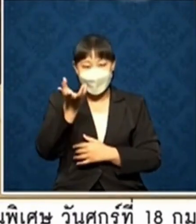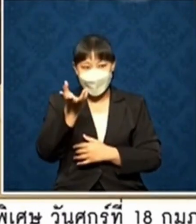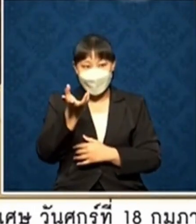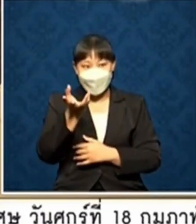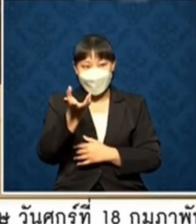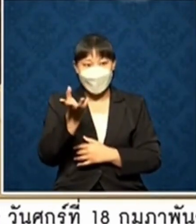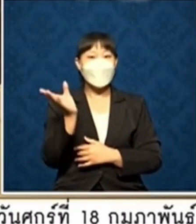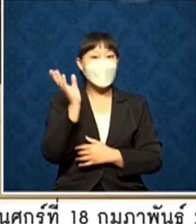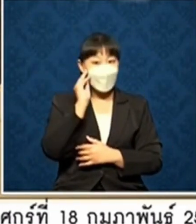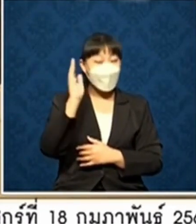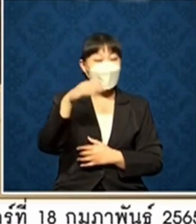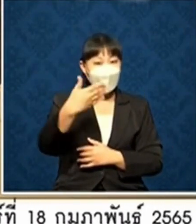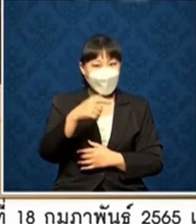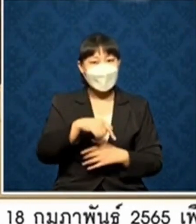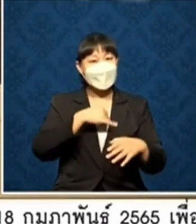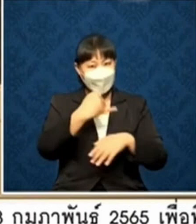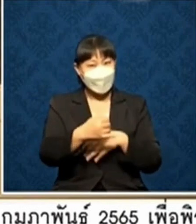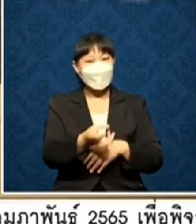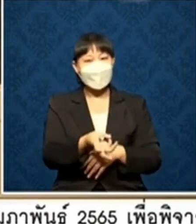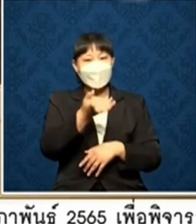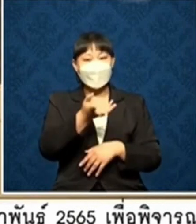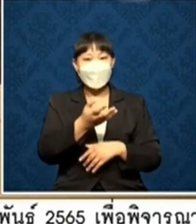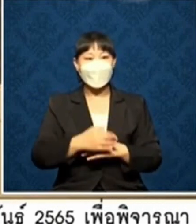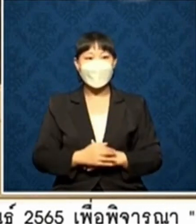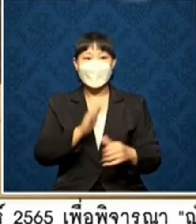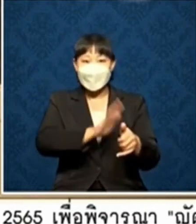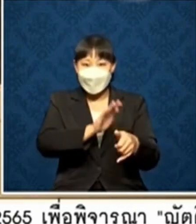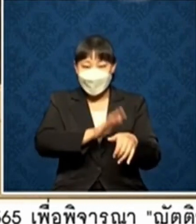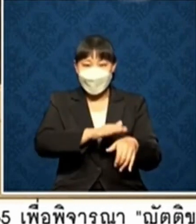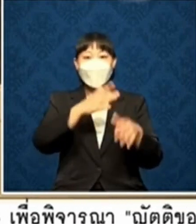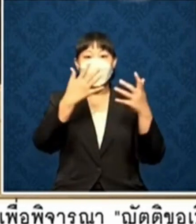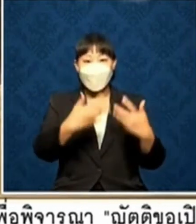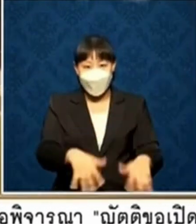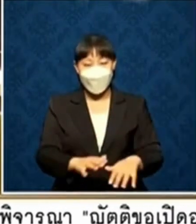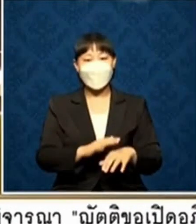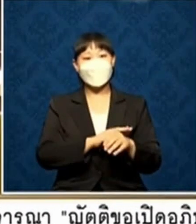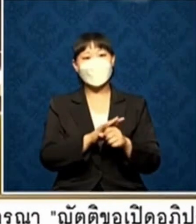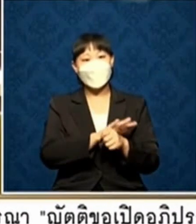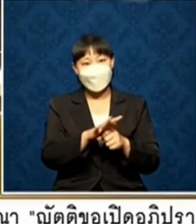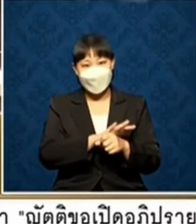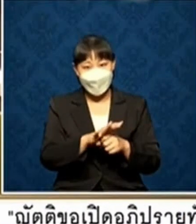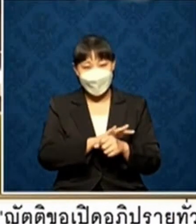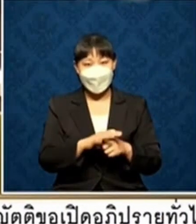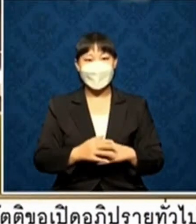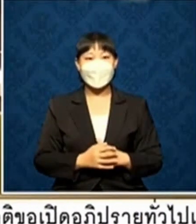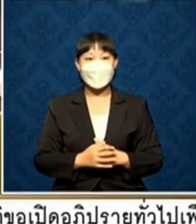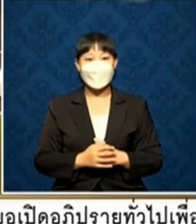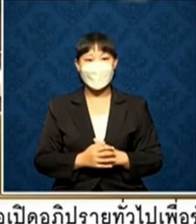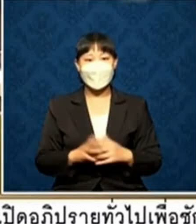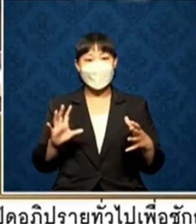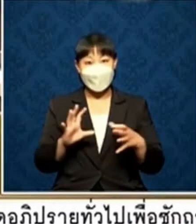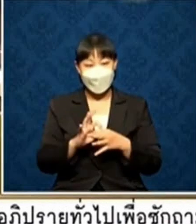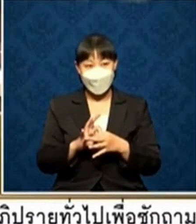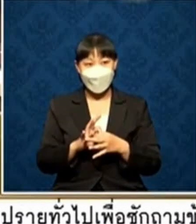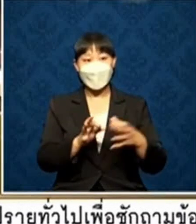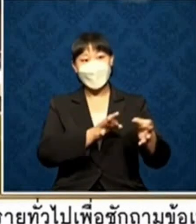องชัยไปก่อนนะครับเมื่อกี้ผมก็ได้เตือนท่านจองชัยไปพอสมควรแล้วเกี่ยวกับการอภิปรายฉะนั้นจะ